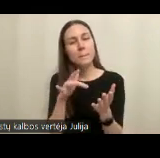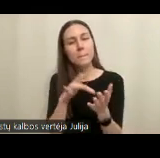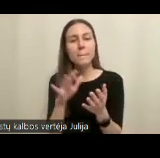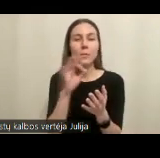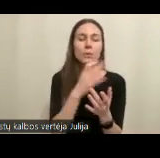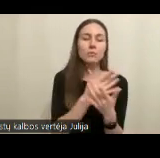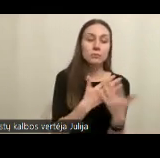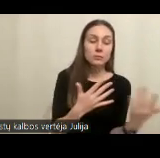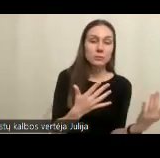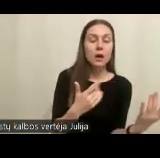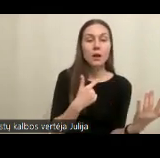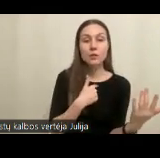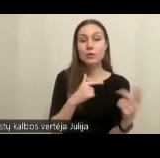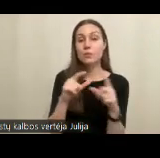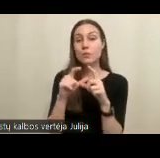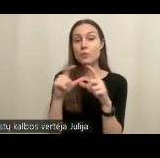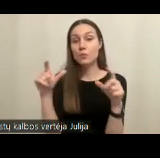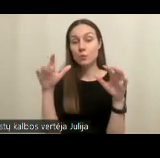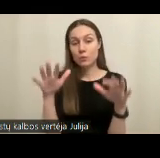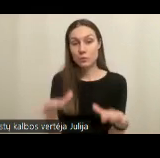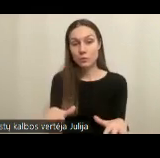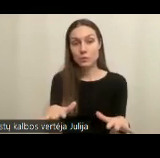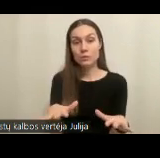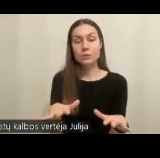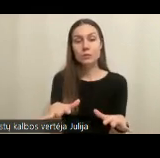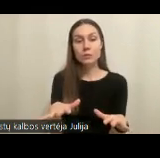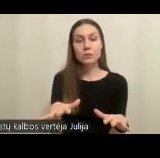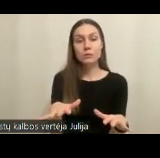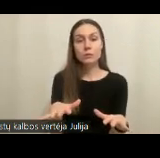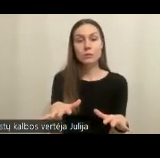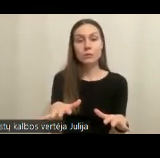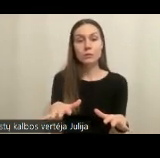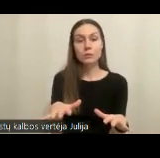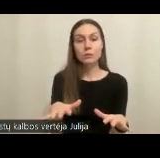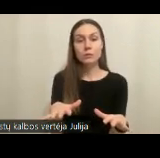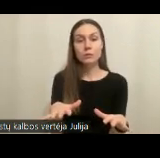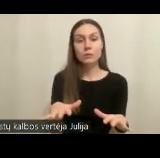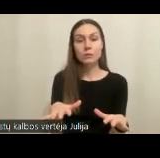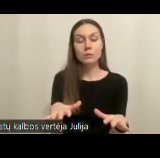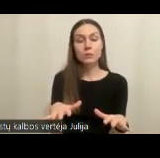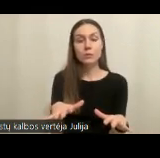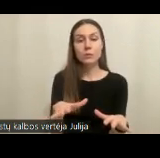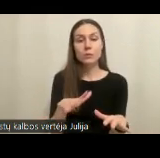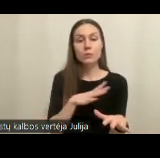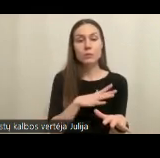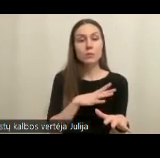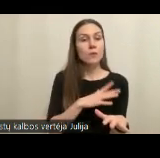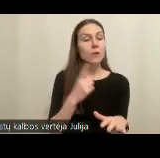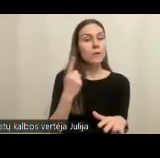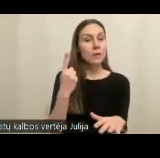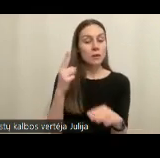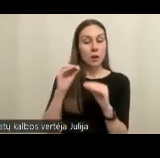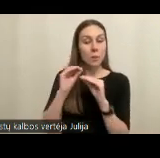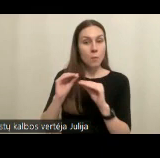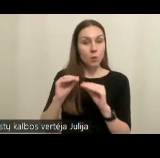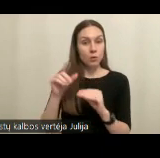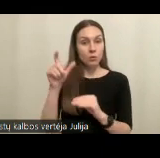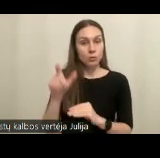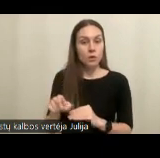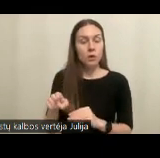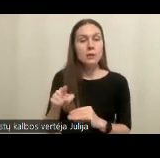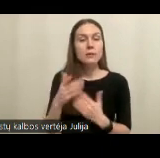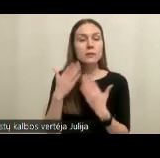buvau mokykloje ir buvo viena mokytoja, kuris skaitė kokią